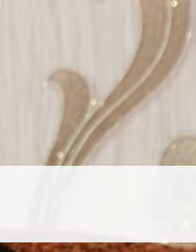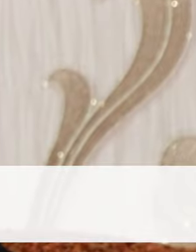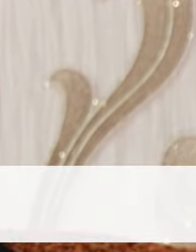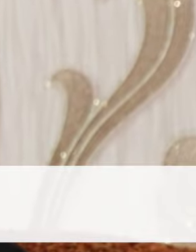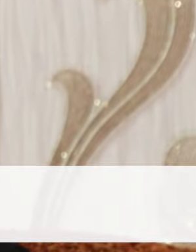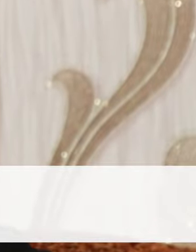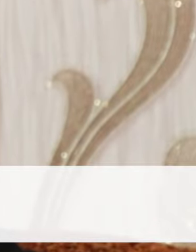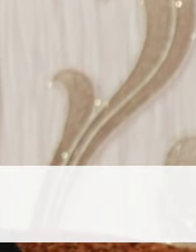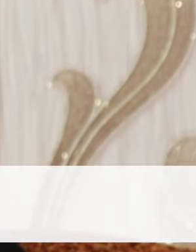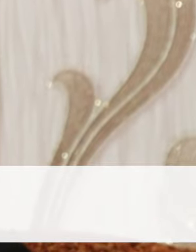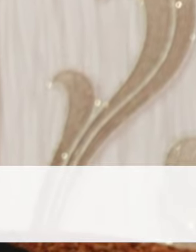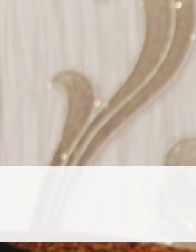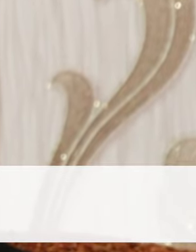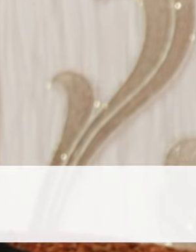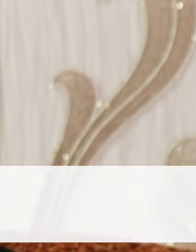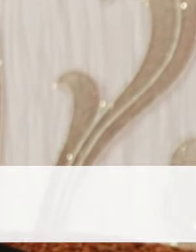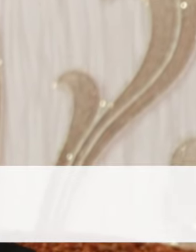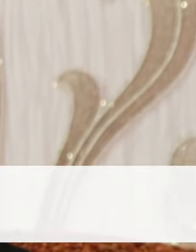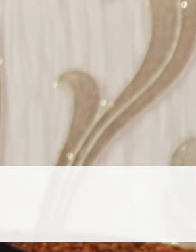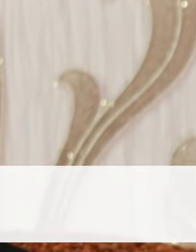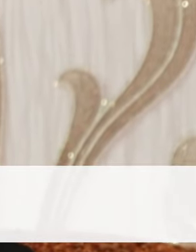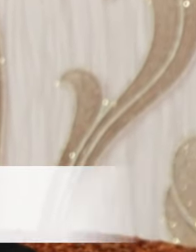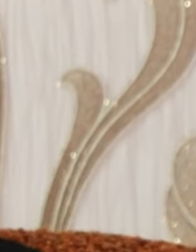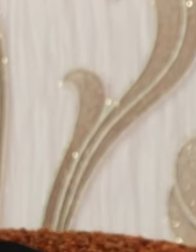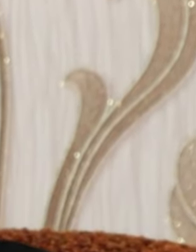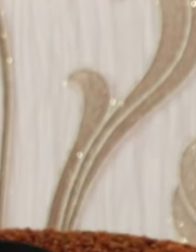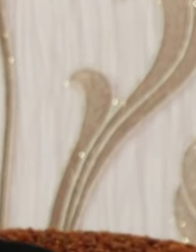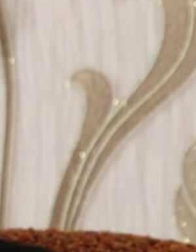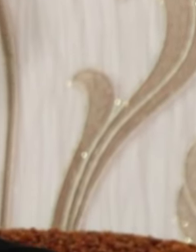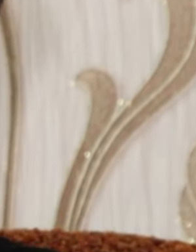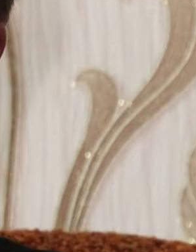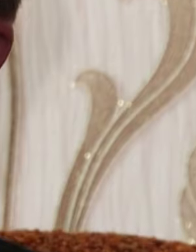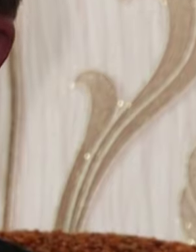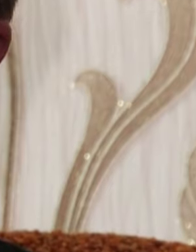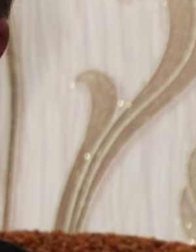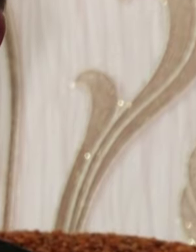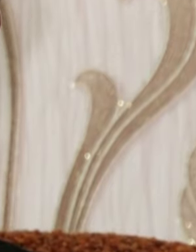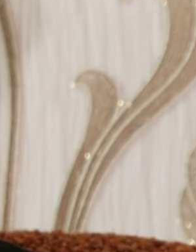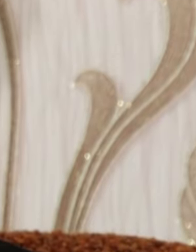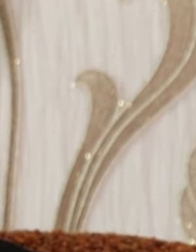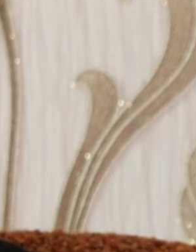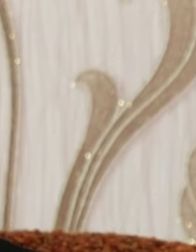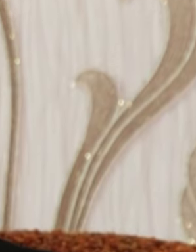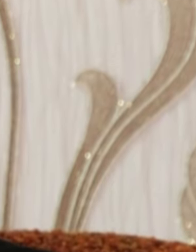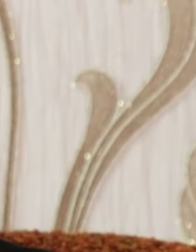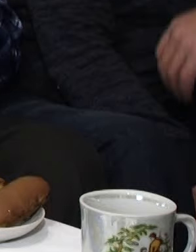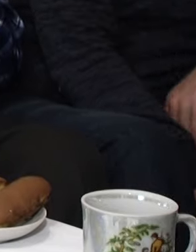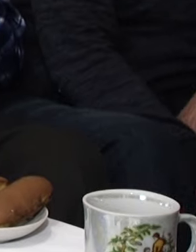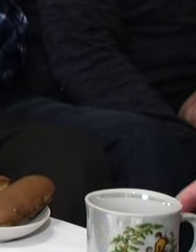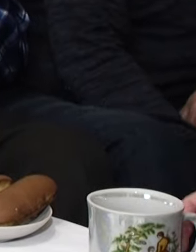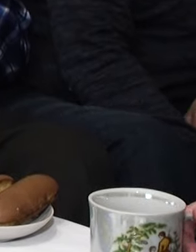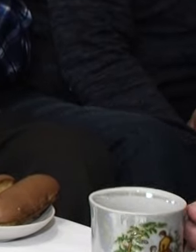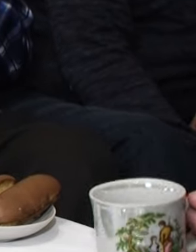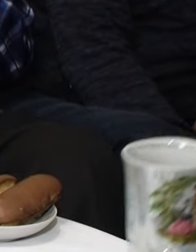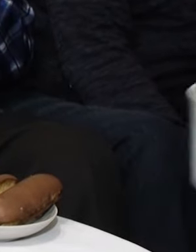конфликты, друг другу вступайте. Ну, а я, например, делаю, говорю, дорогая, как же написано, в горести, в радости, в печали.